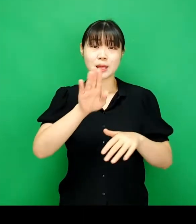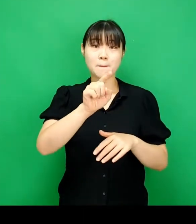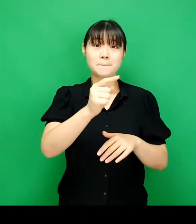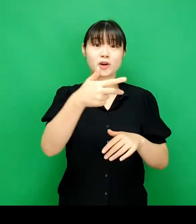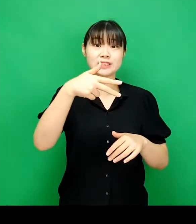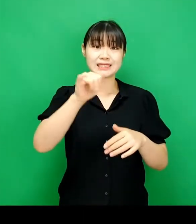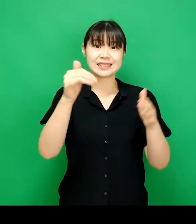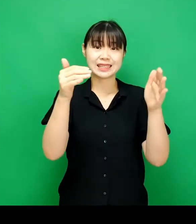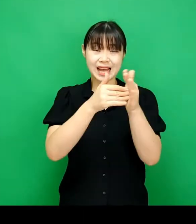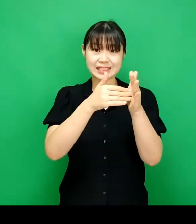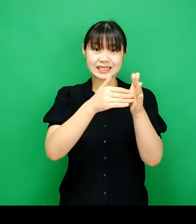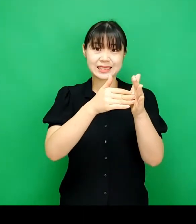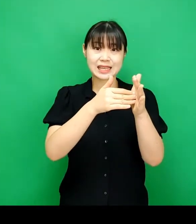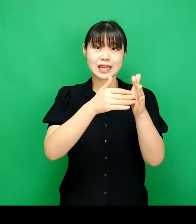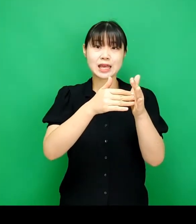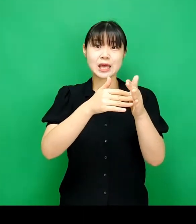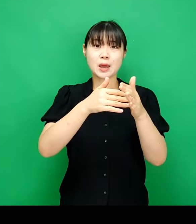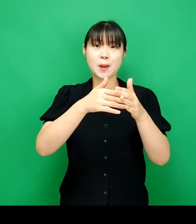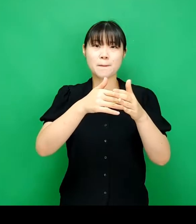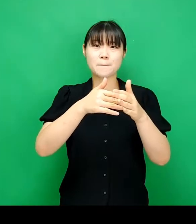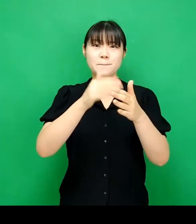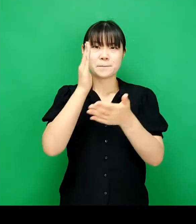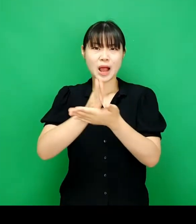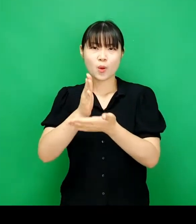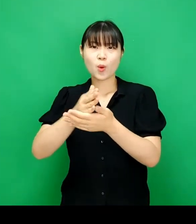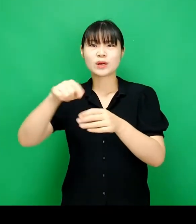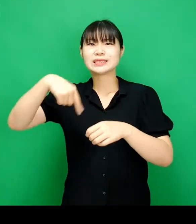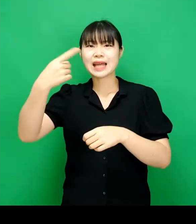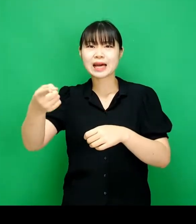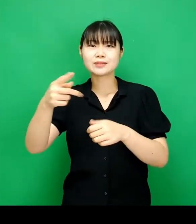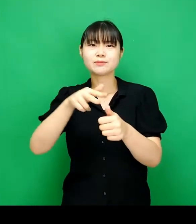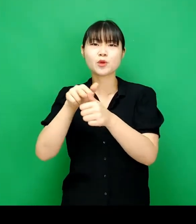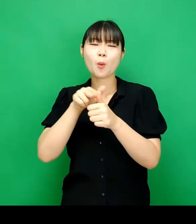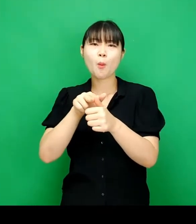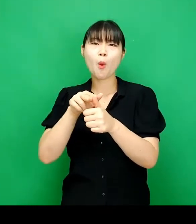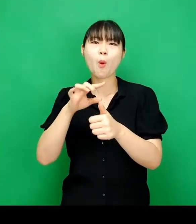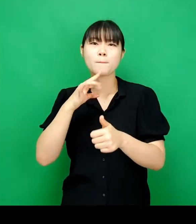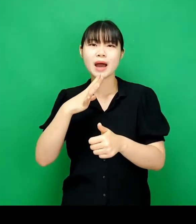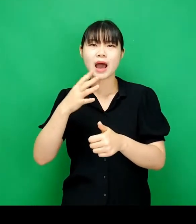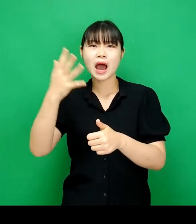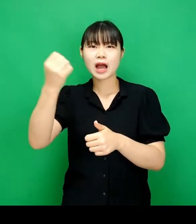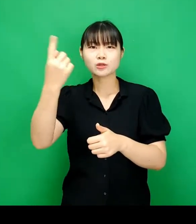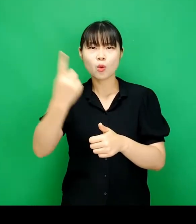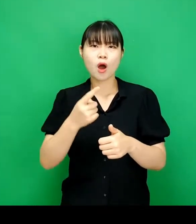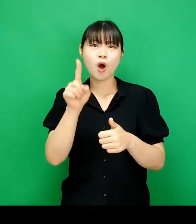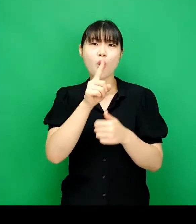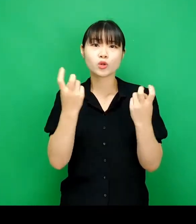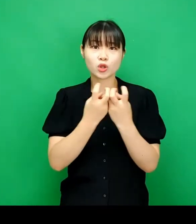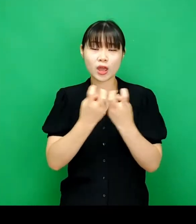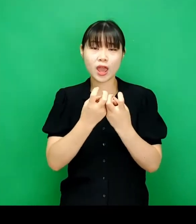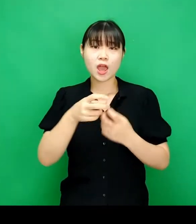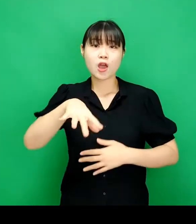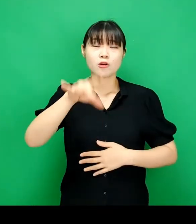이번에는 번지까지를 제외하고 그 다음 정보, 면적만 가져오려면 어떻게 해야 할까요?